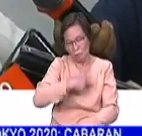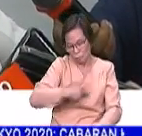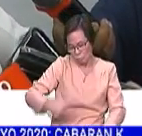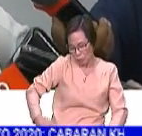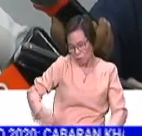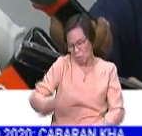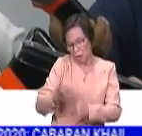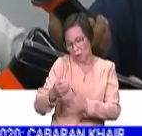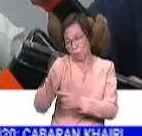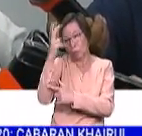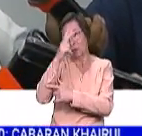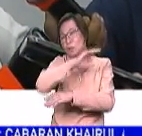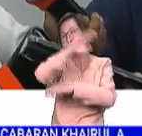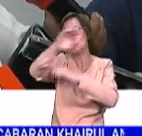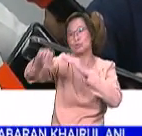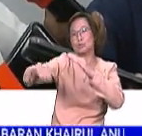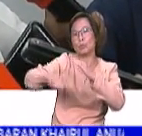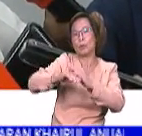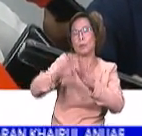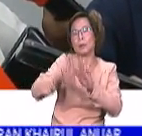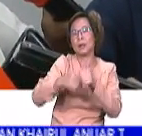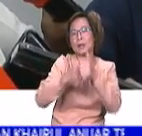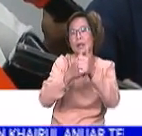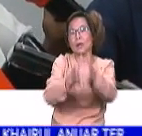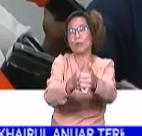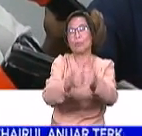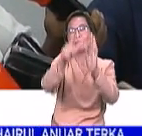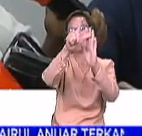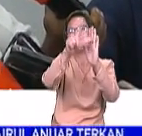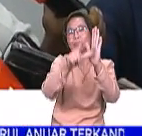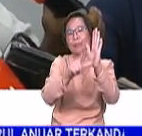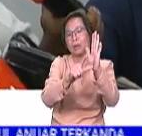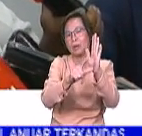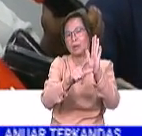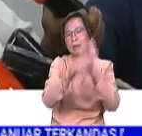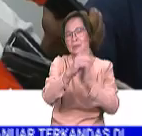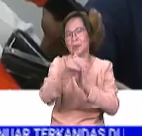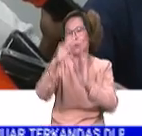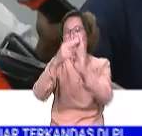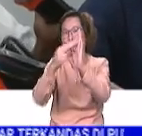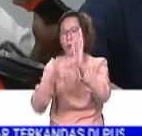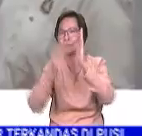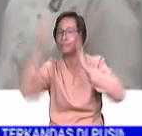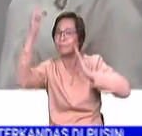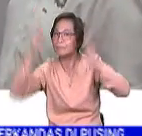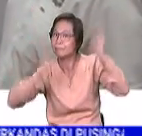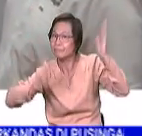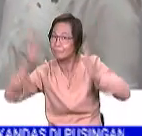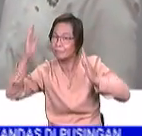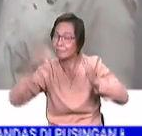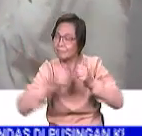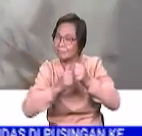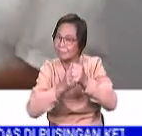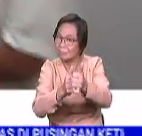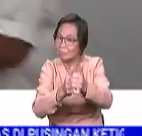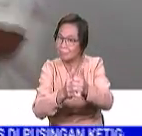Nyonya semua adalah berlandaskan kepada pelembagaan dan undang-undang negara